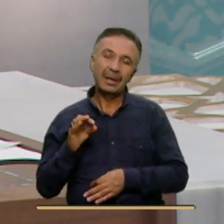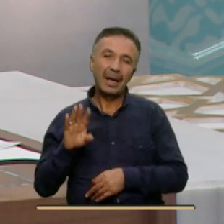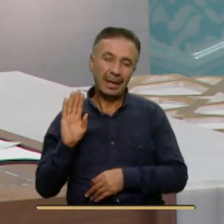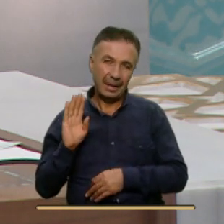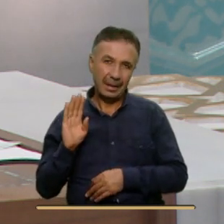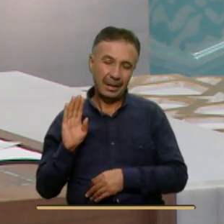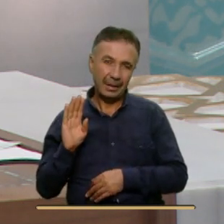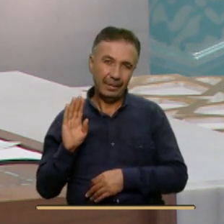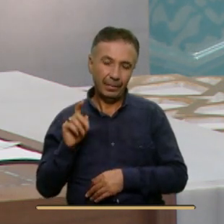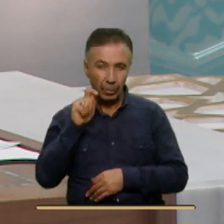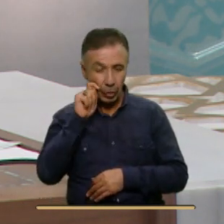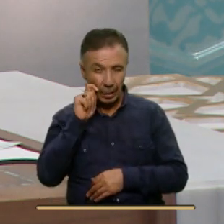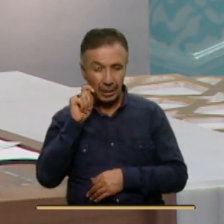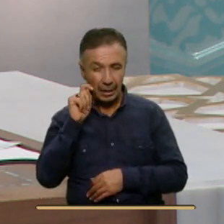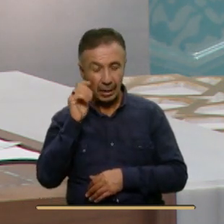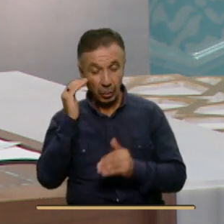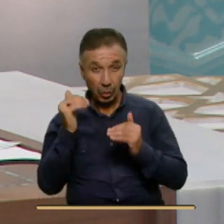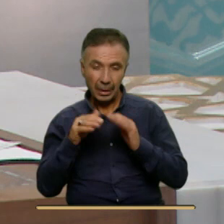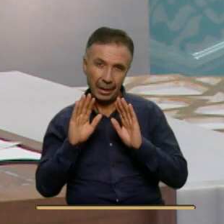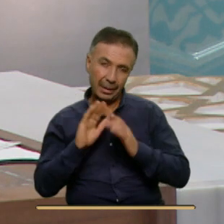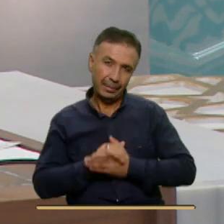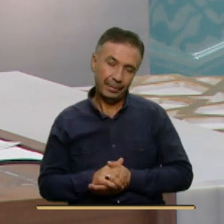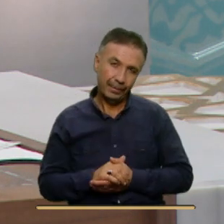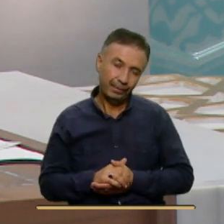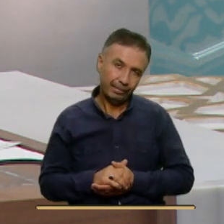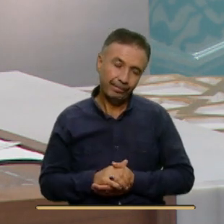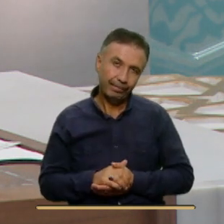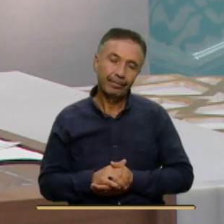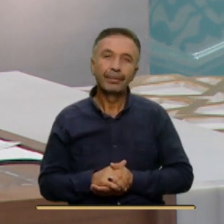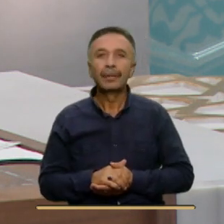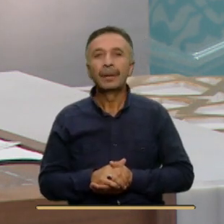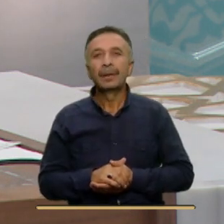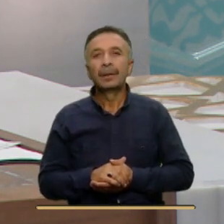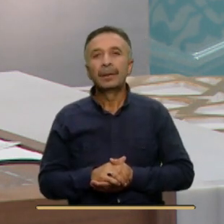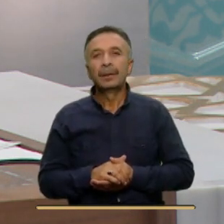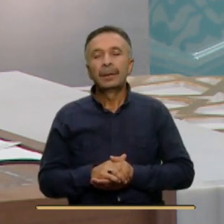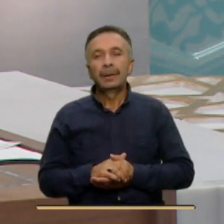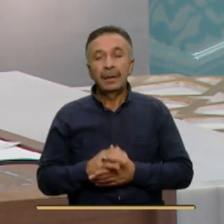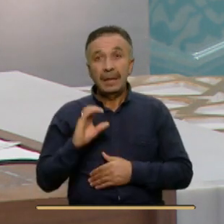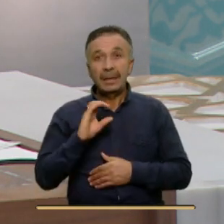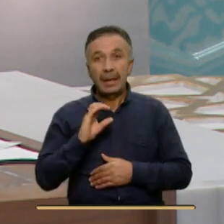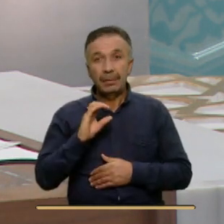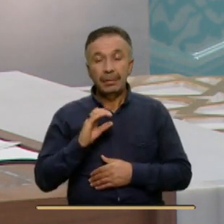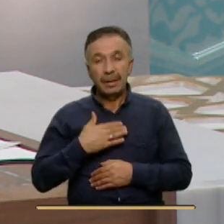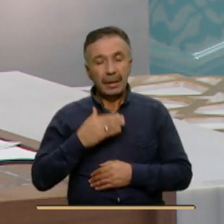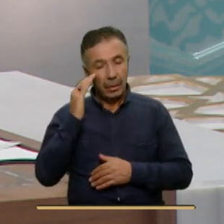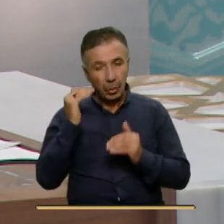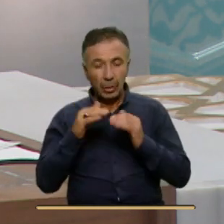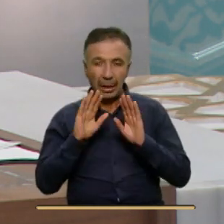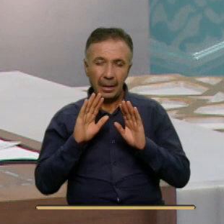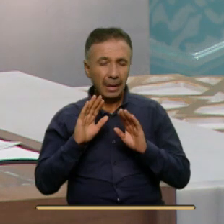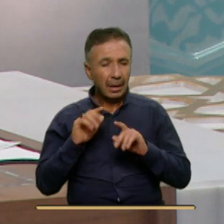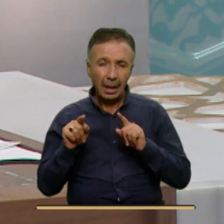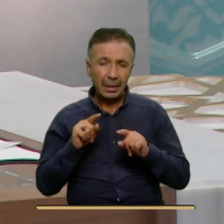İnsani olmayan da İslami değildir kıymetli müminler. Nerede, hangi çağda, hangi